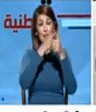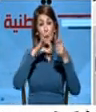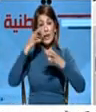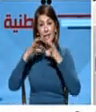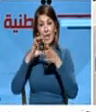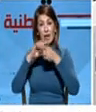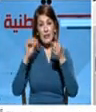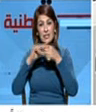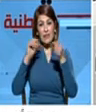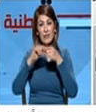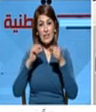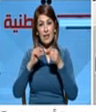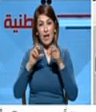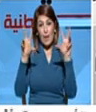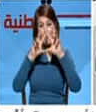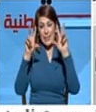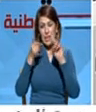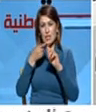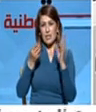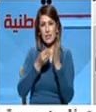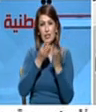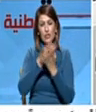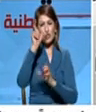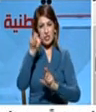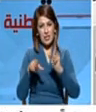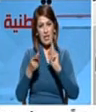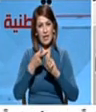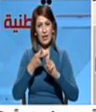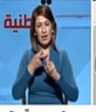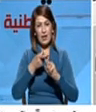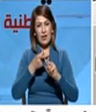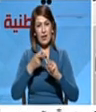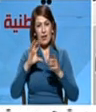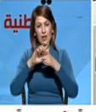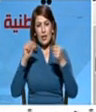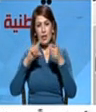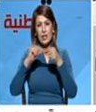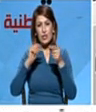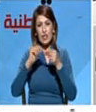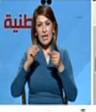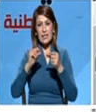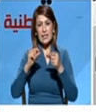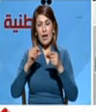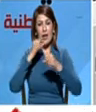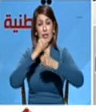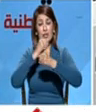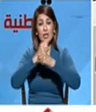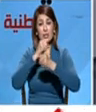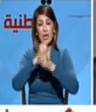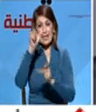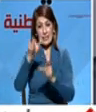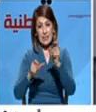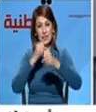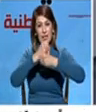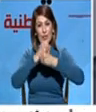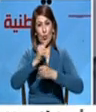لل باثنتين احنا ممكن ها شريحه هذه اللي عندهم بدايه الكل للحصول على بطاقات مسبقه